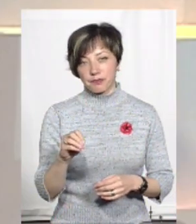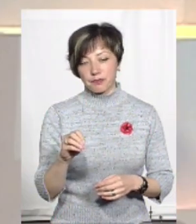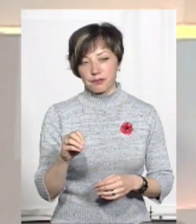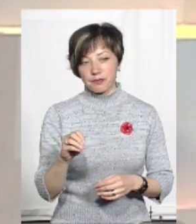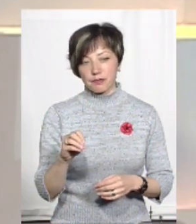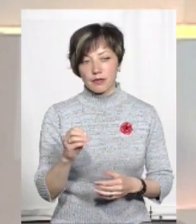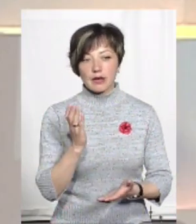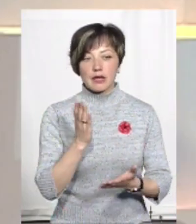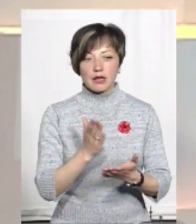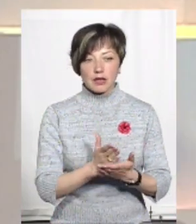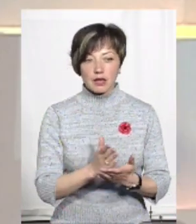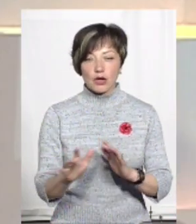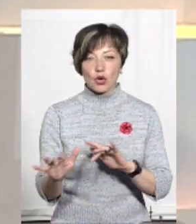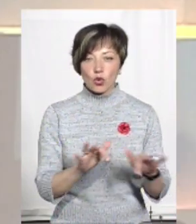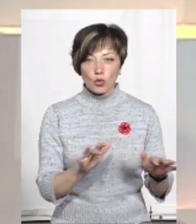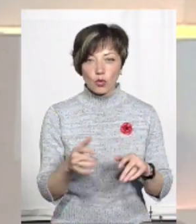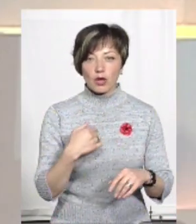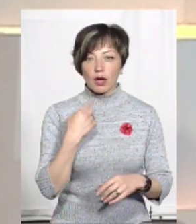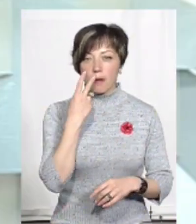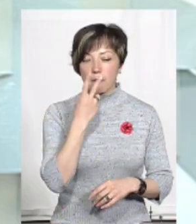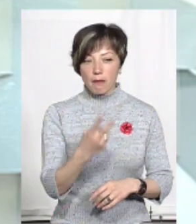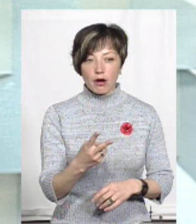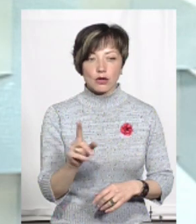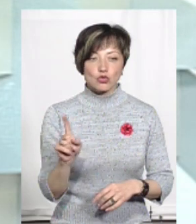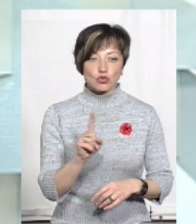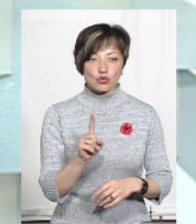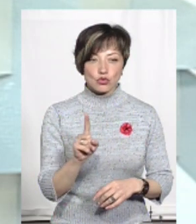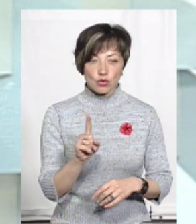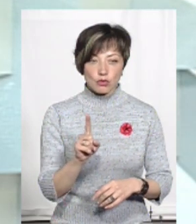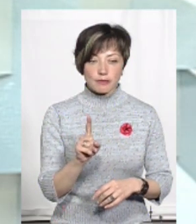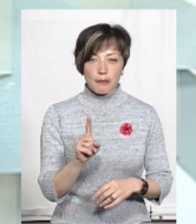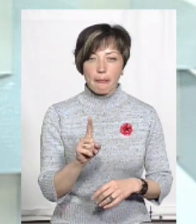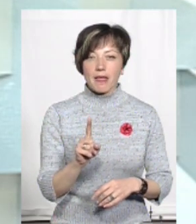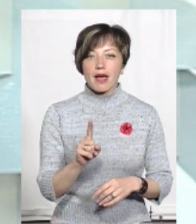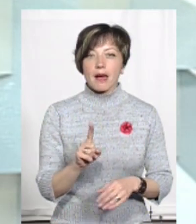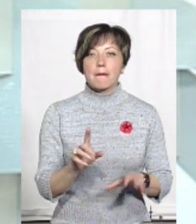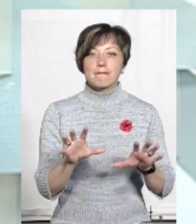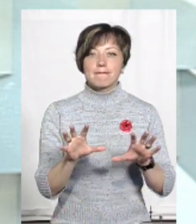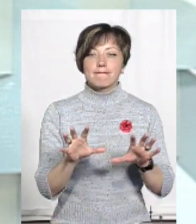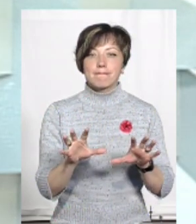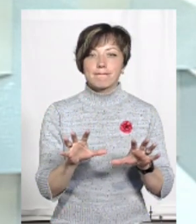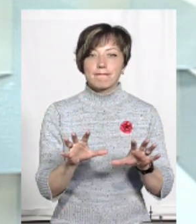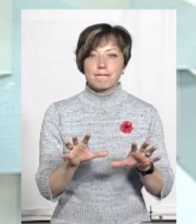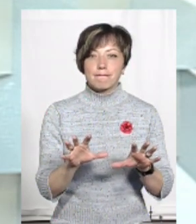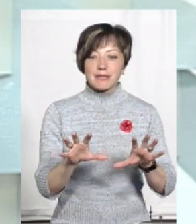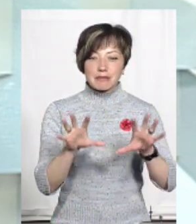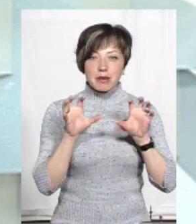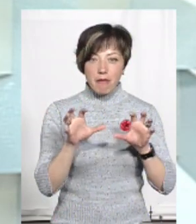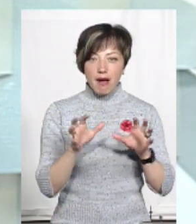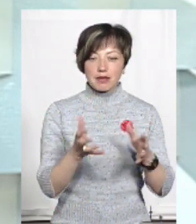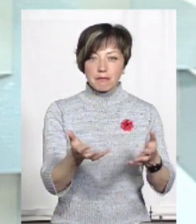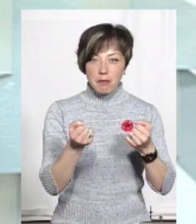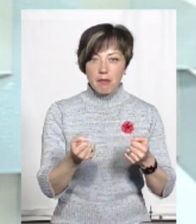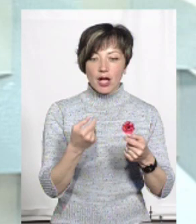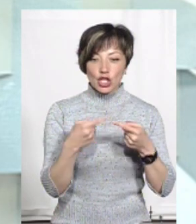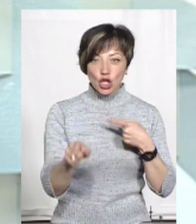Але є рух, я бачу, що прийняття, от ключове слово тут, приймати іншого, приймати